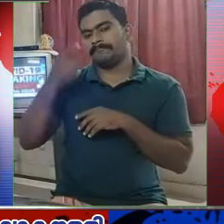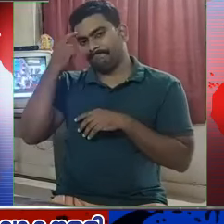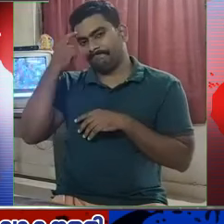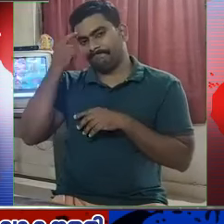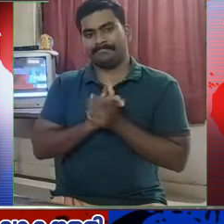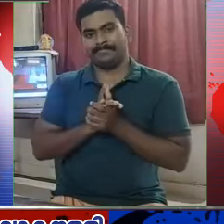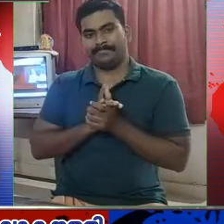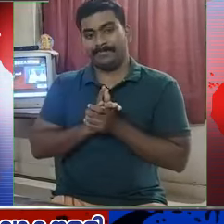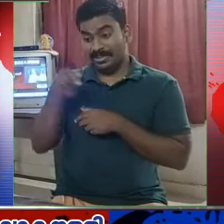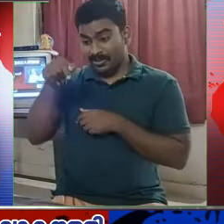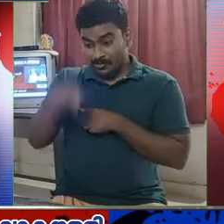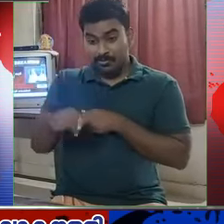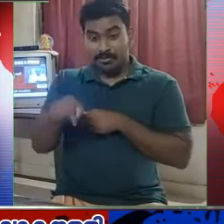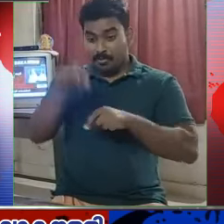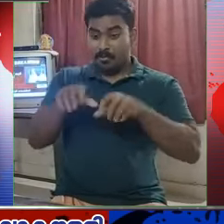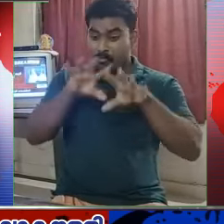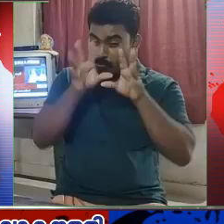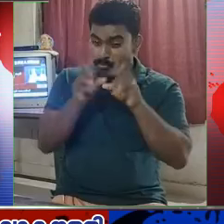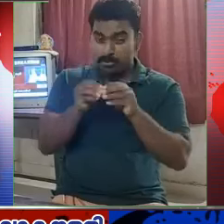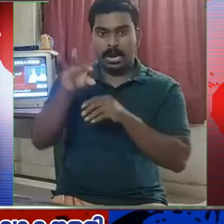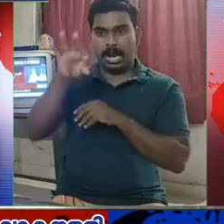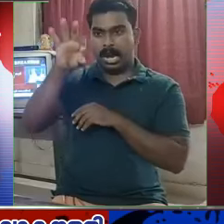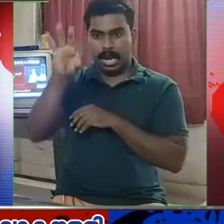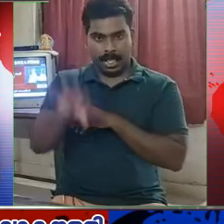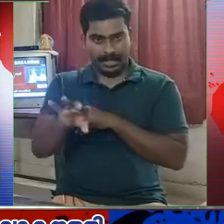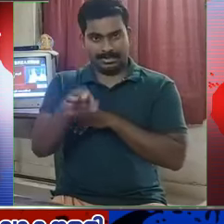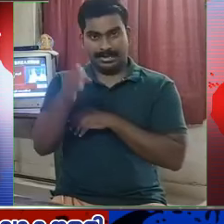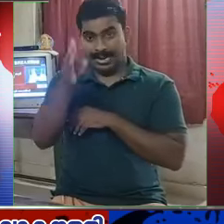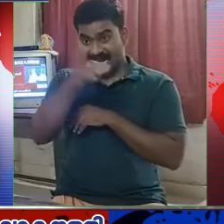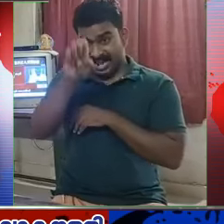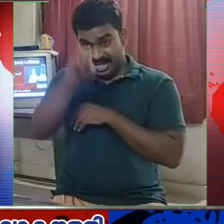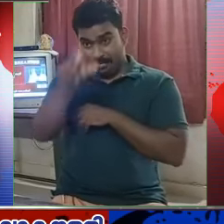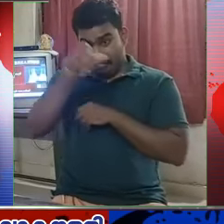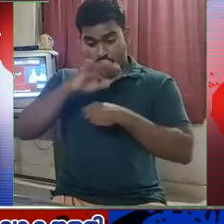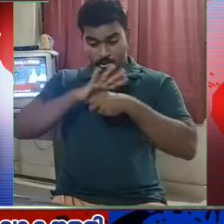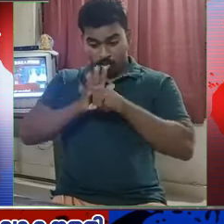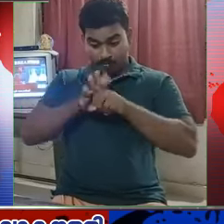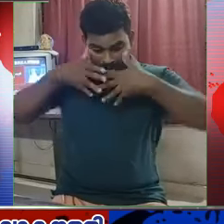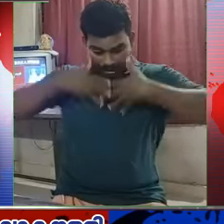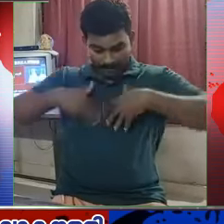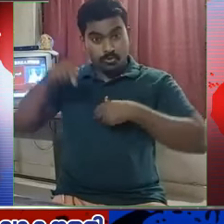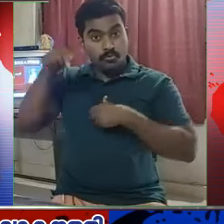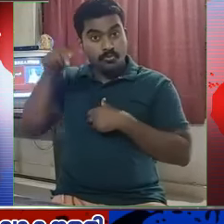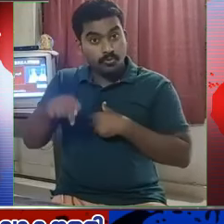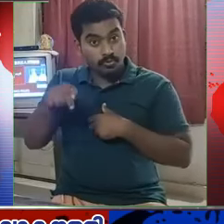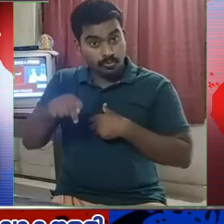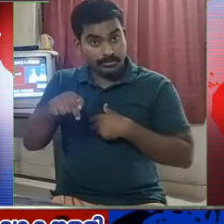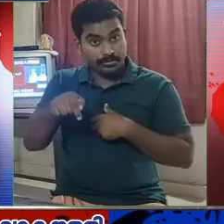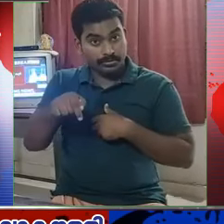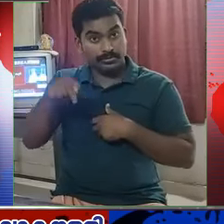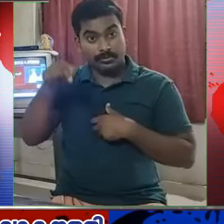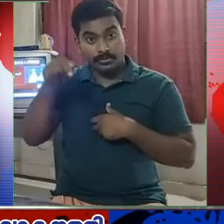നമ്മുടെ ഒറ്റക്കെട്ടായ പരിശ്രമത്തിൻ്റെ ഫലമായാണ് ഇത് സംഭവിക്കുന്നത്.